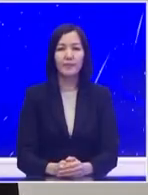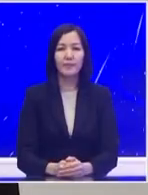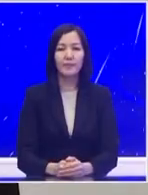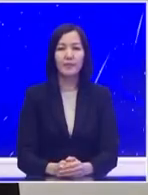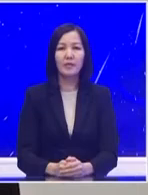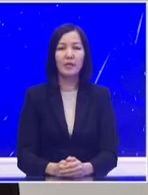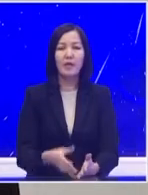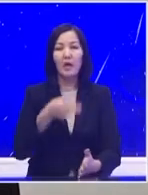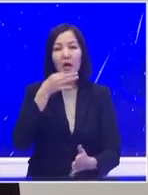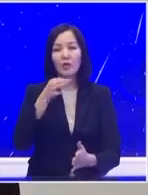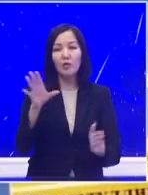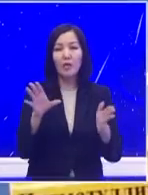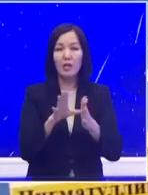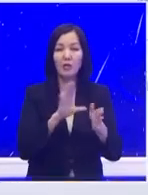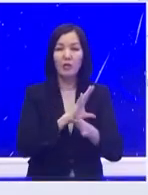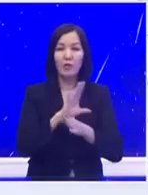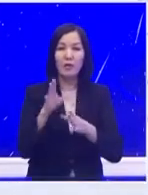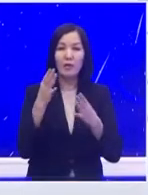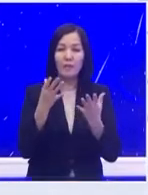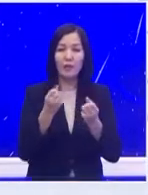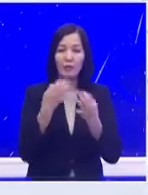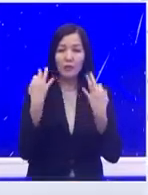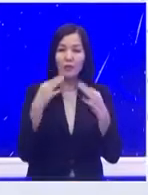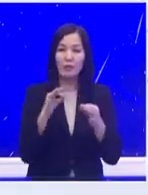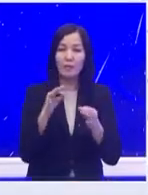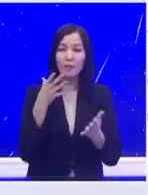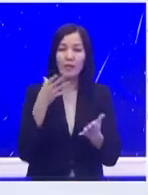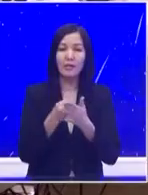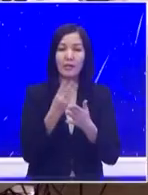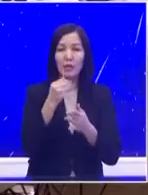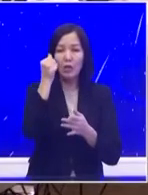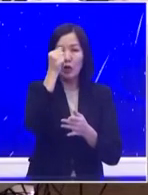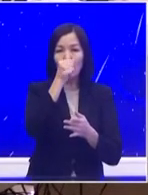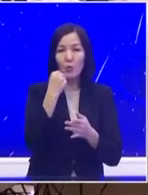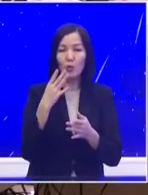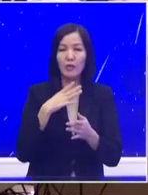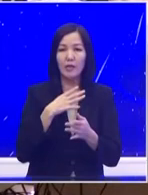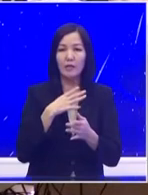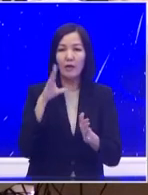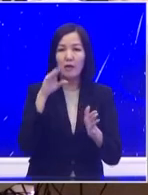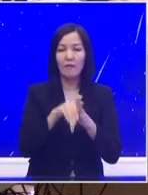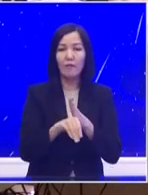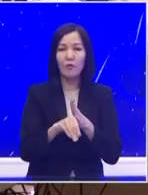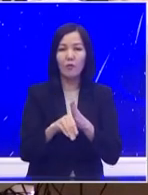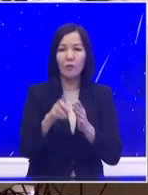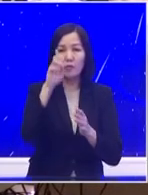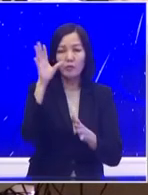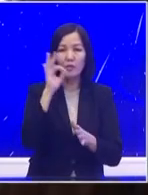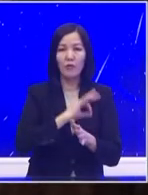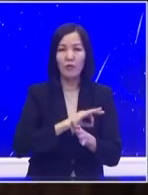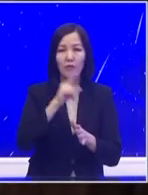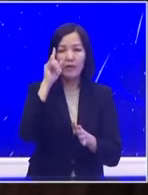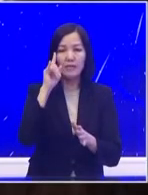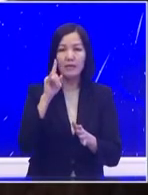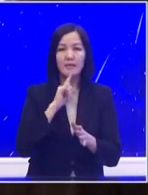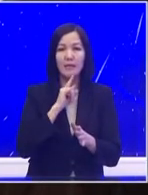Сдавайте отчеты в электронном виде и получите освобождение от уплаты налогов на 3 года. Такие беспрецедентные меры ввел Комитет госдоходов Казахстана. Одним